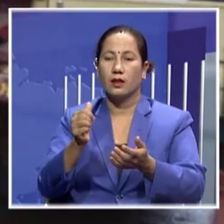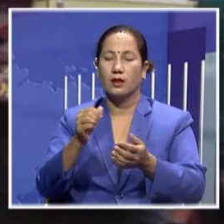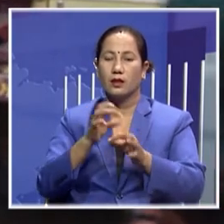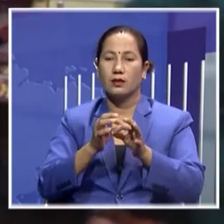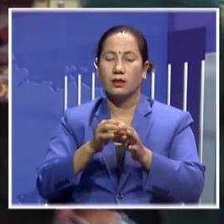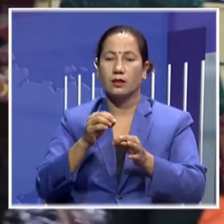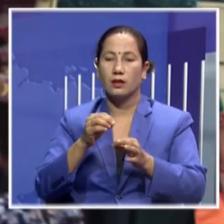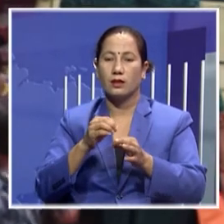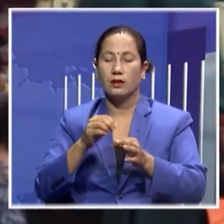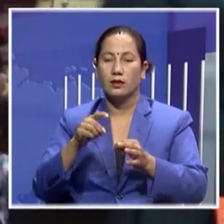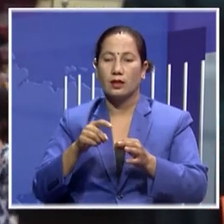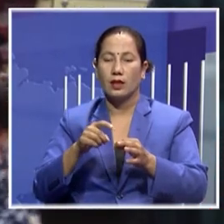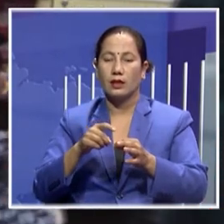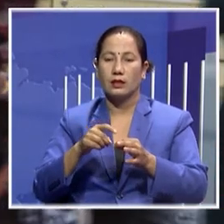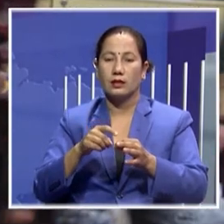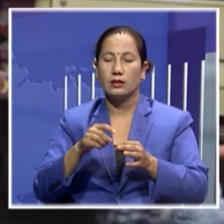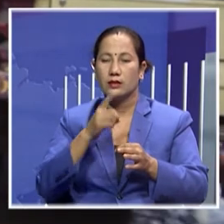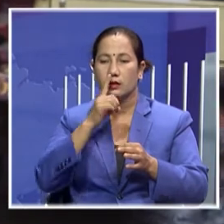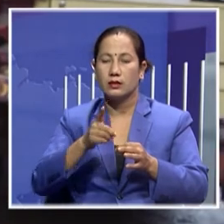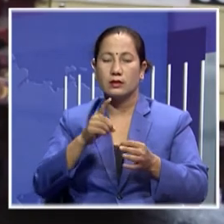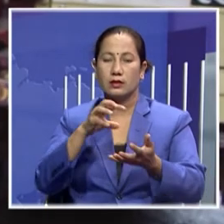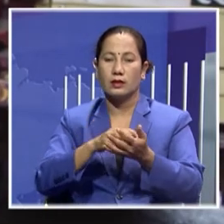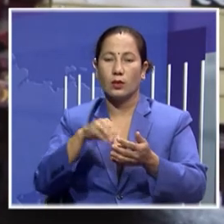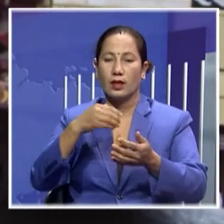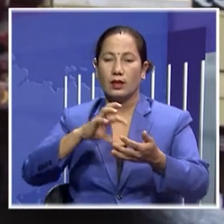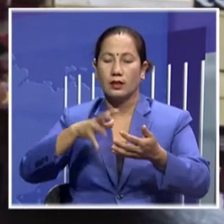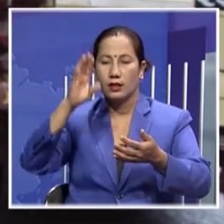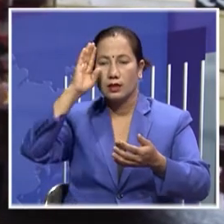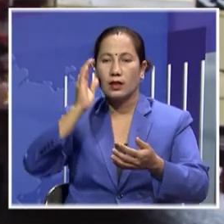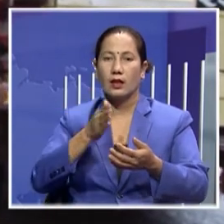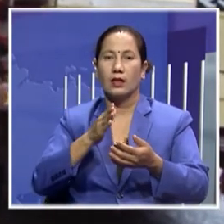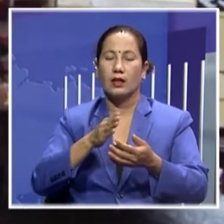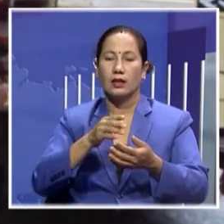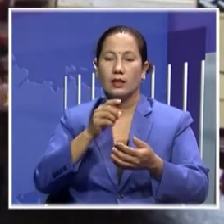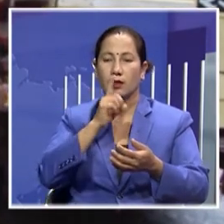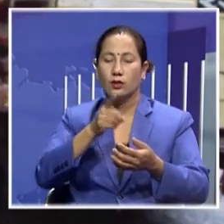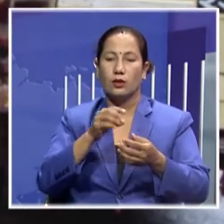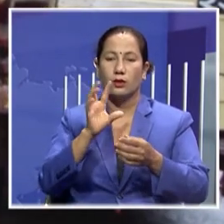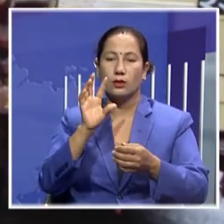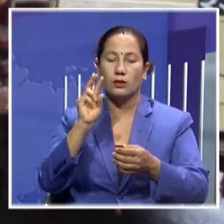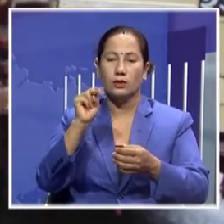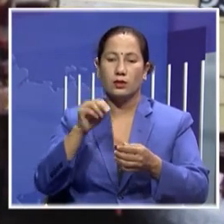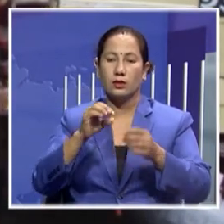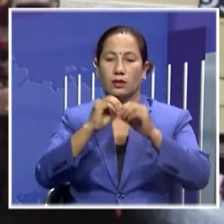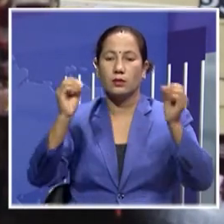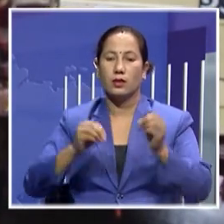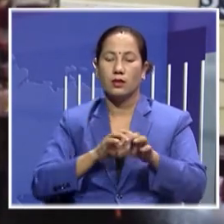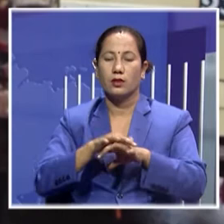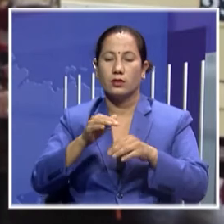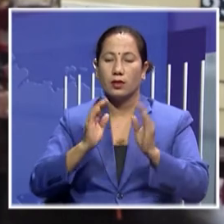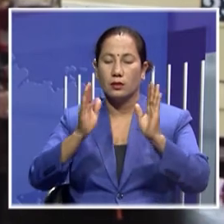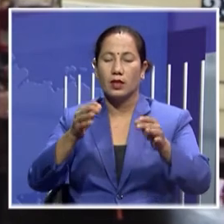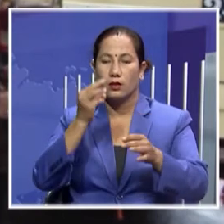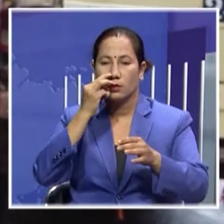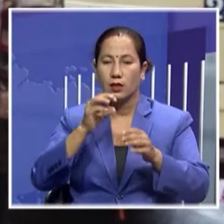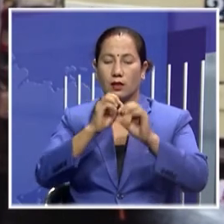यसको लागि चाहिँ एउटा निश्चित ठाउँलाई चाहिँ यो स्थानीय सरकारले चाहिँ तोक्नुपर्छ। अहिले चाहिँ जति पनि पसलहरू छ बाटोमा चाहिँ